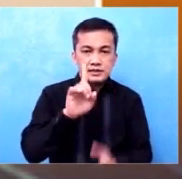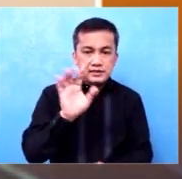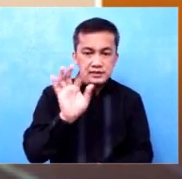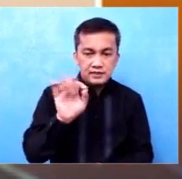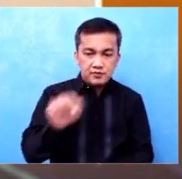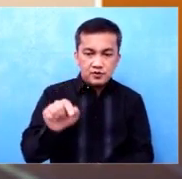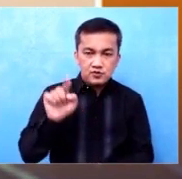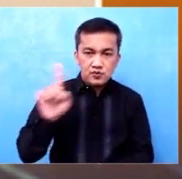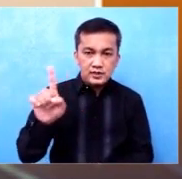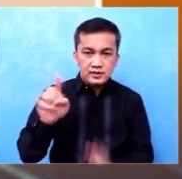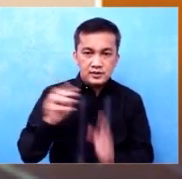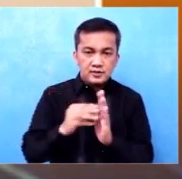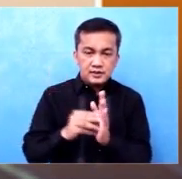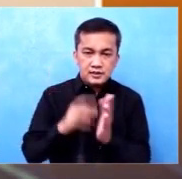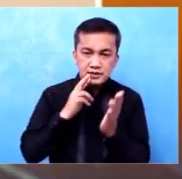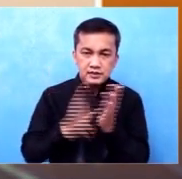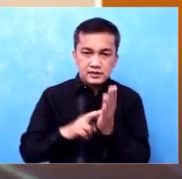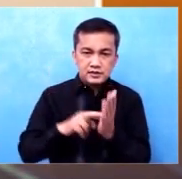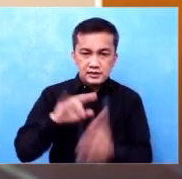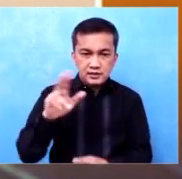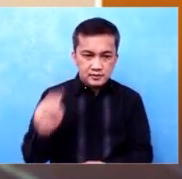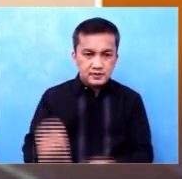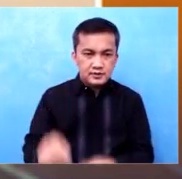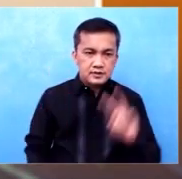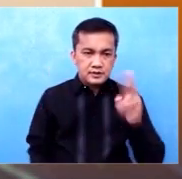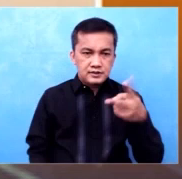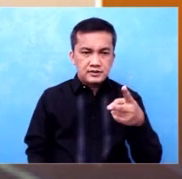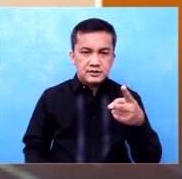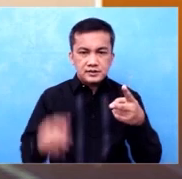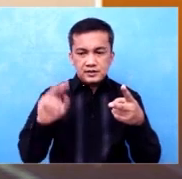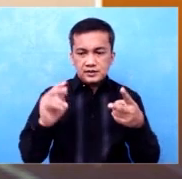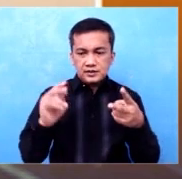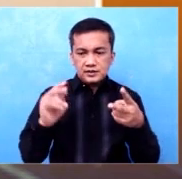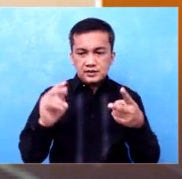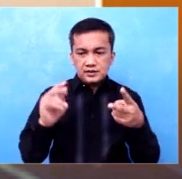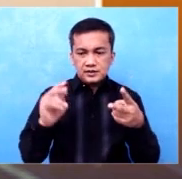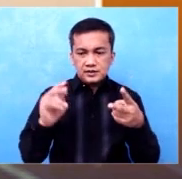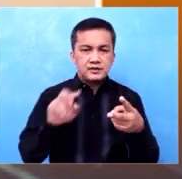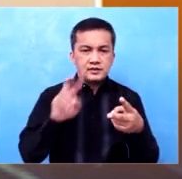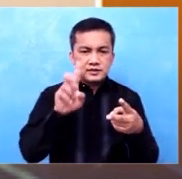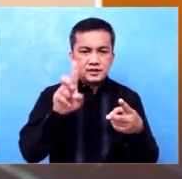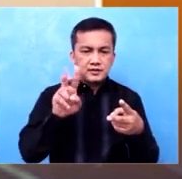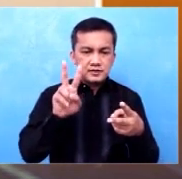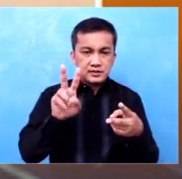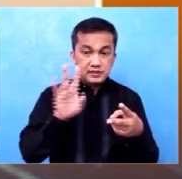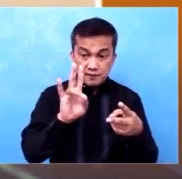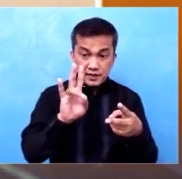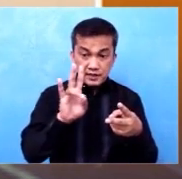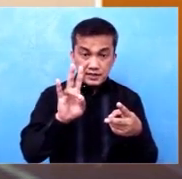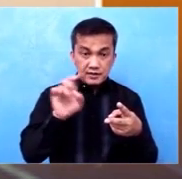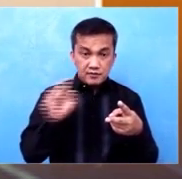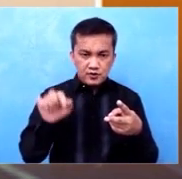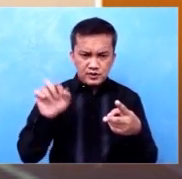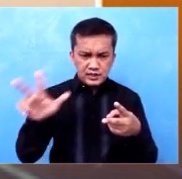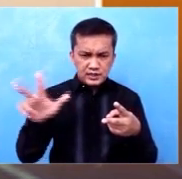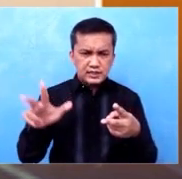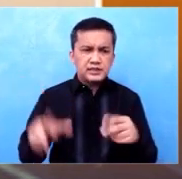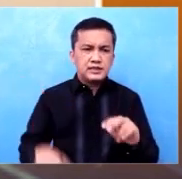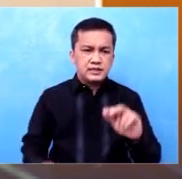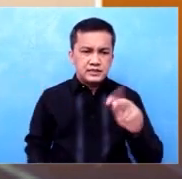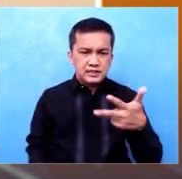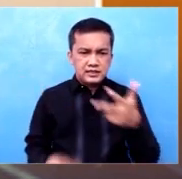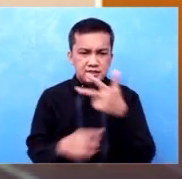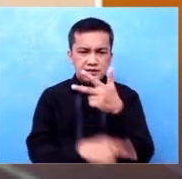Zone. Second place lang ang NCR na may 7.3 million na botante, na sinundan ng Region 3 o Central Luzon na